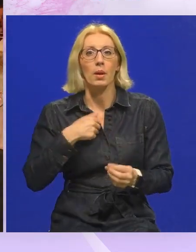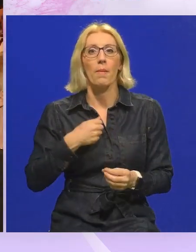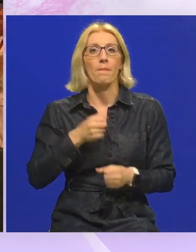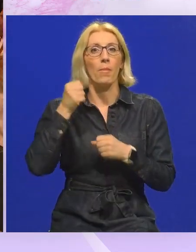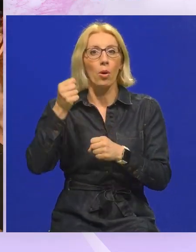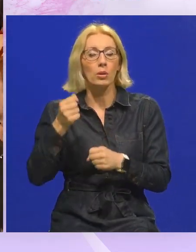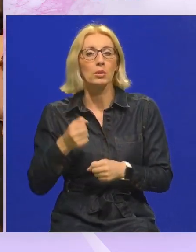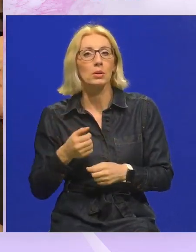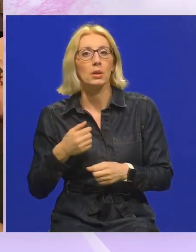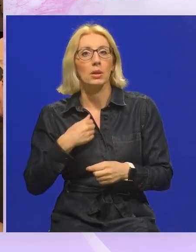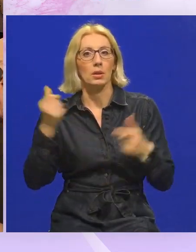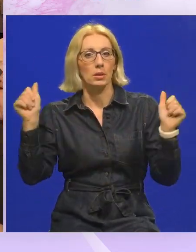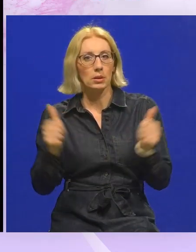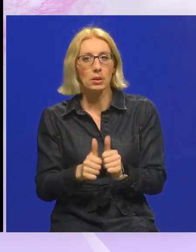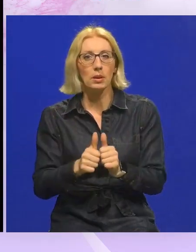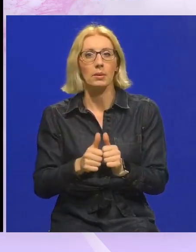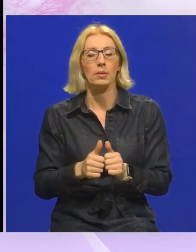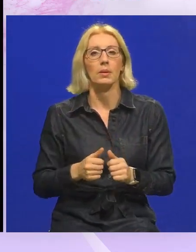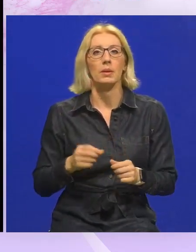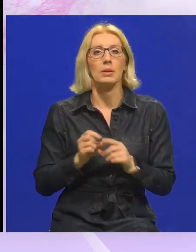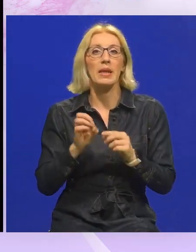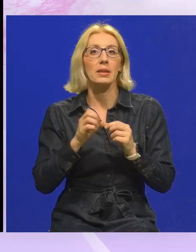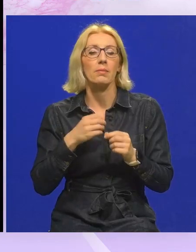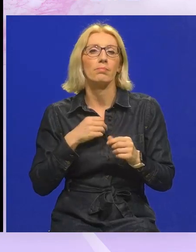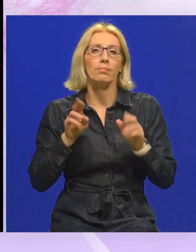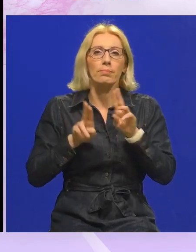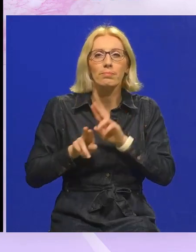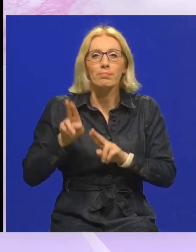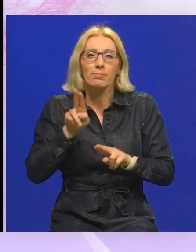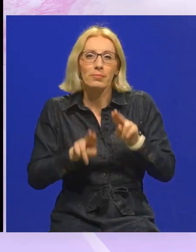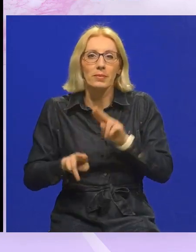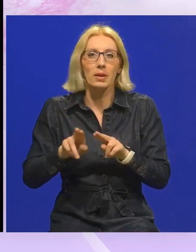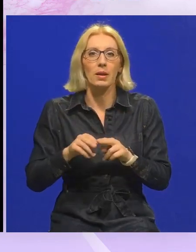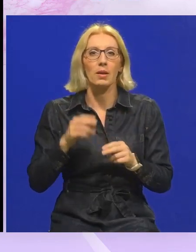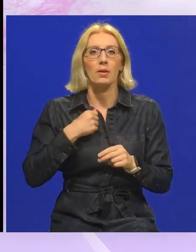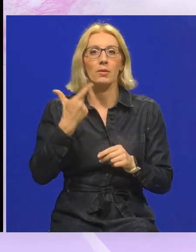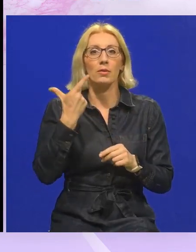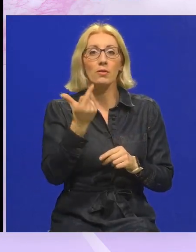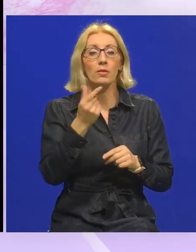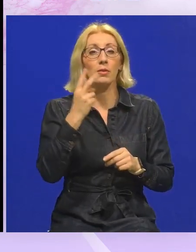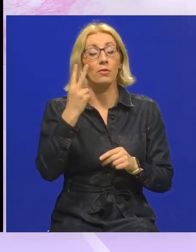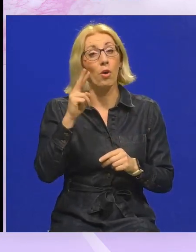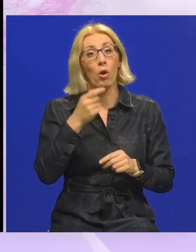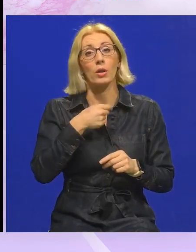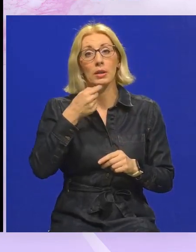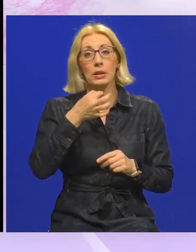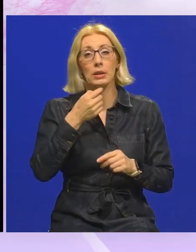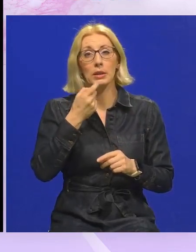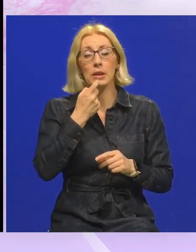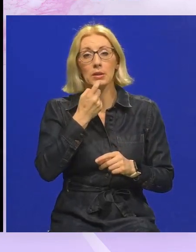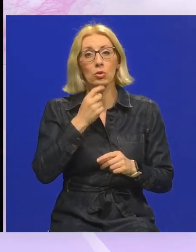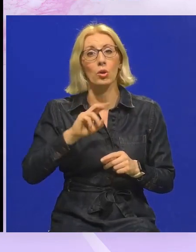naše istarske specifičnosti, njegujemo našu dvojezičnost, ali također